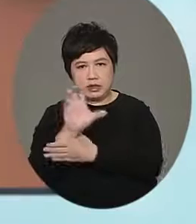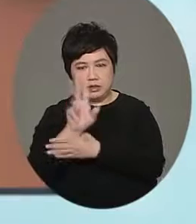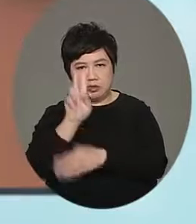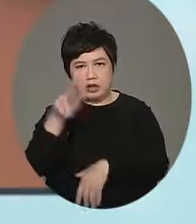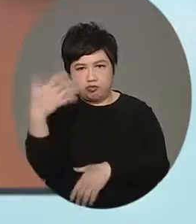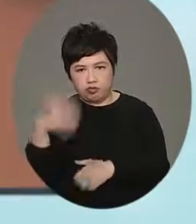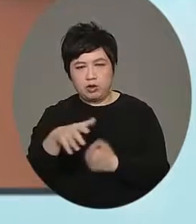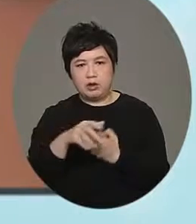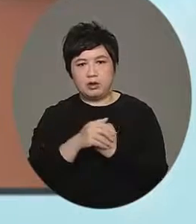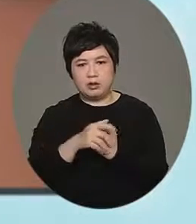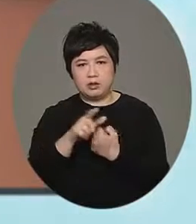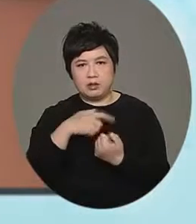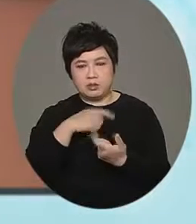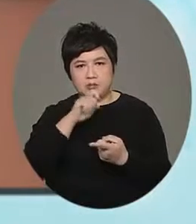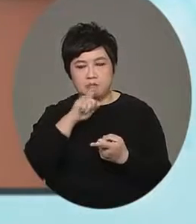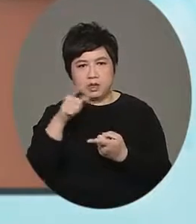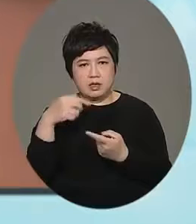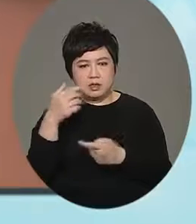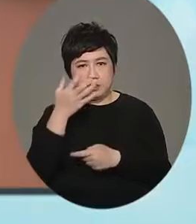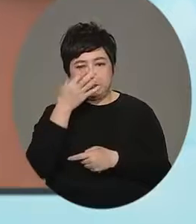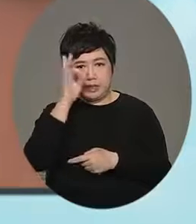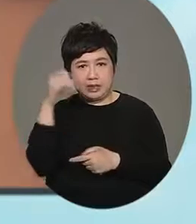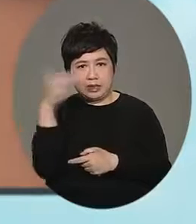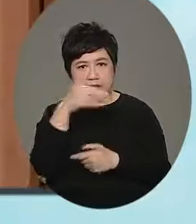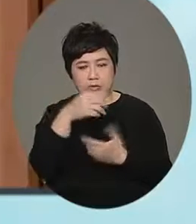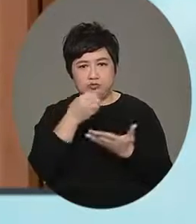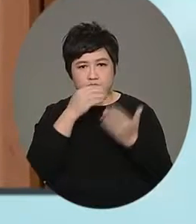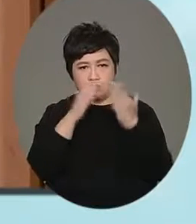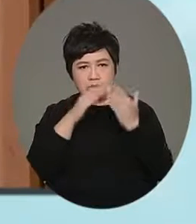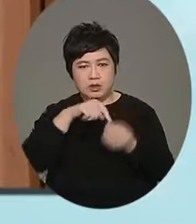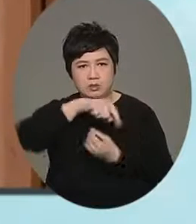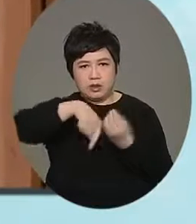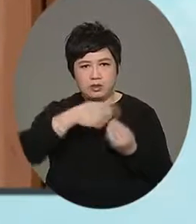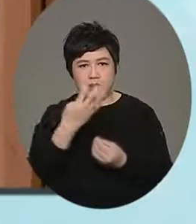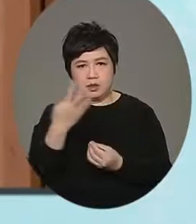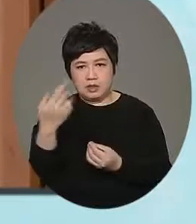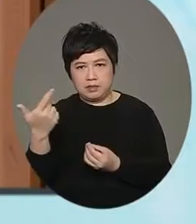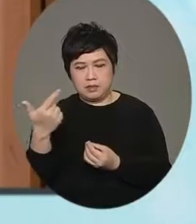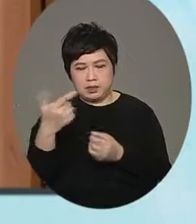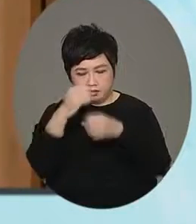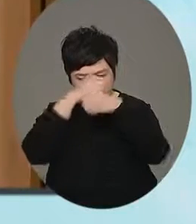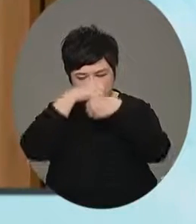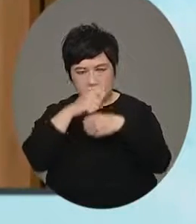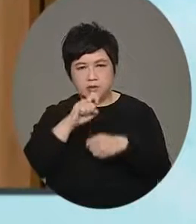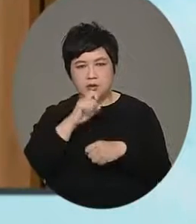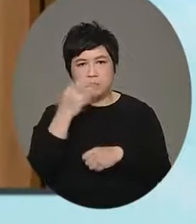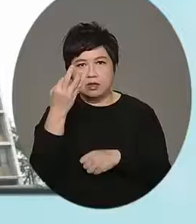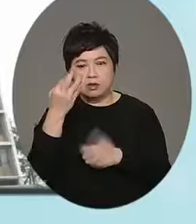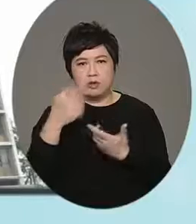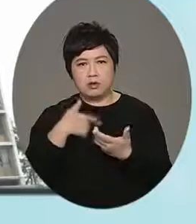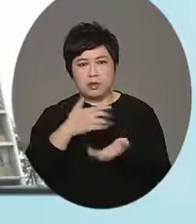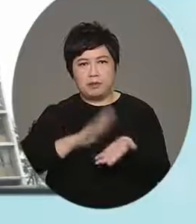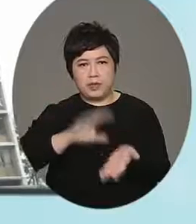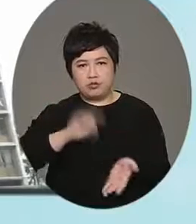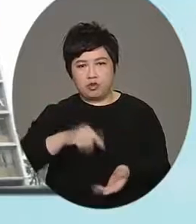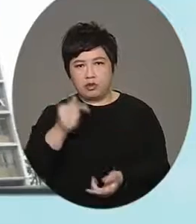戲。當局早前在明朝食館抽取了48個環境樣本，3個對新冠病毒呈陽性。